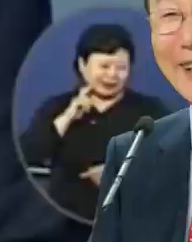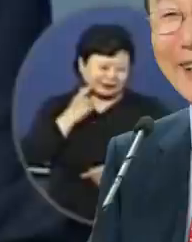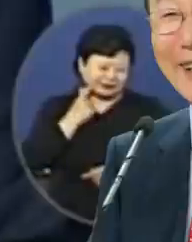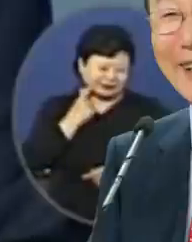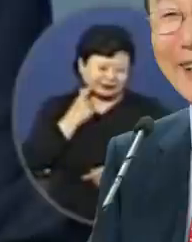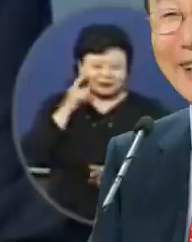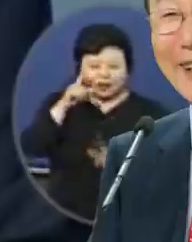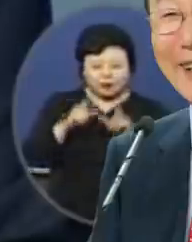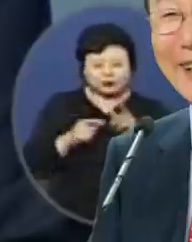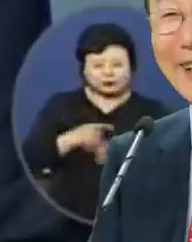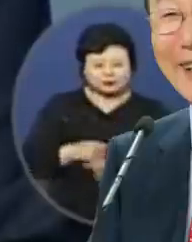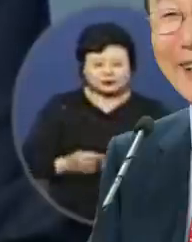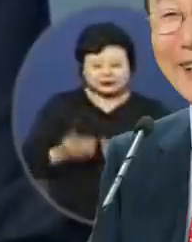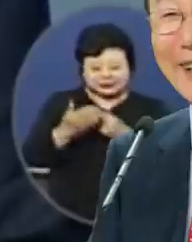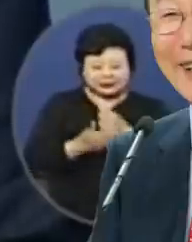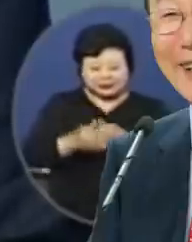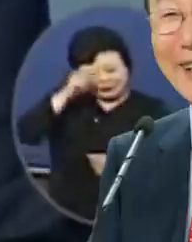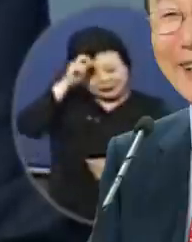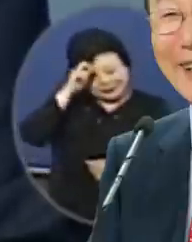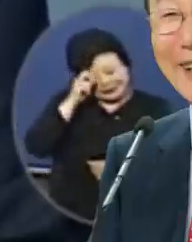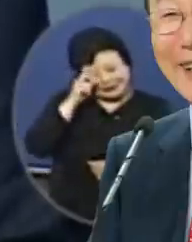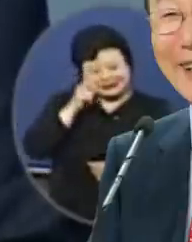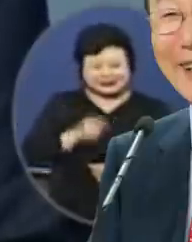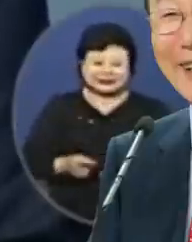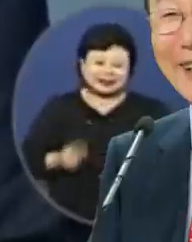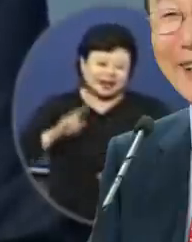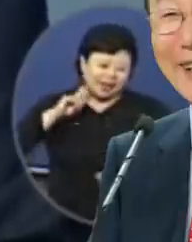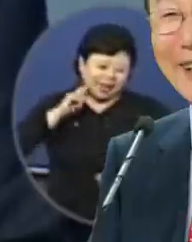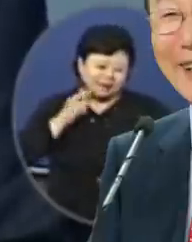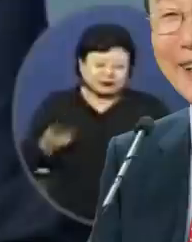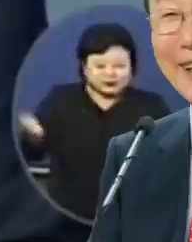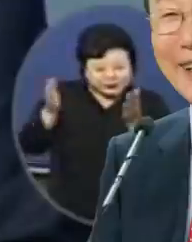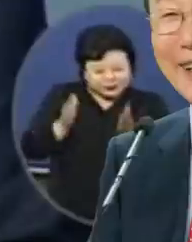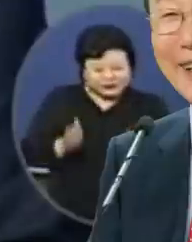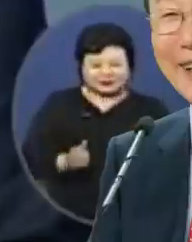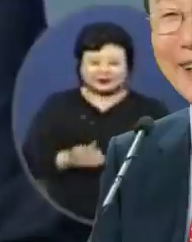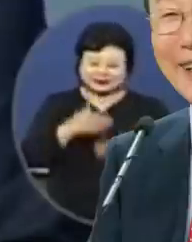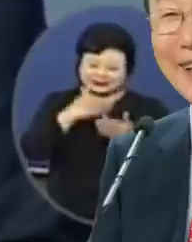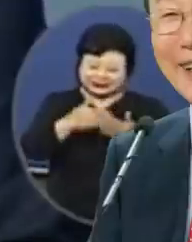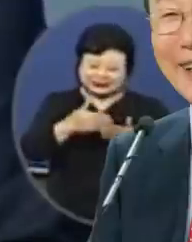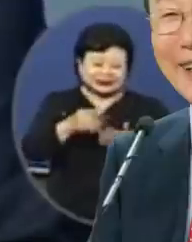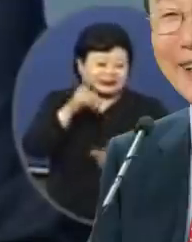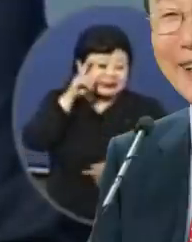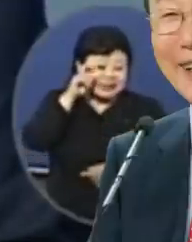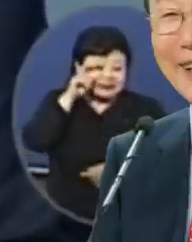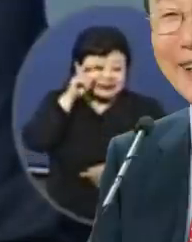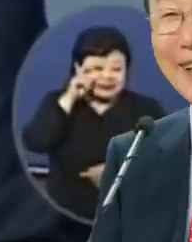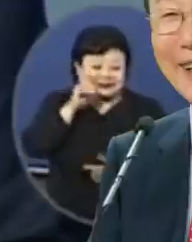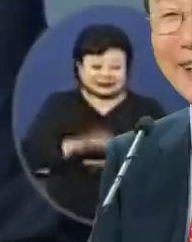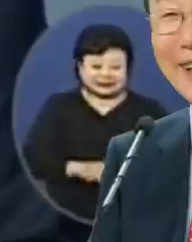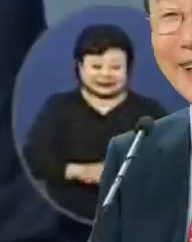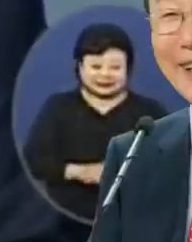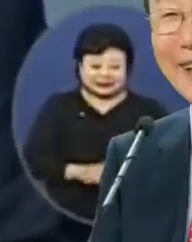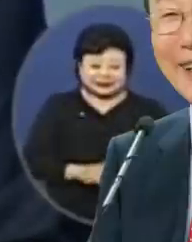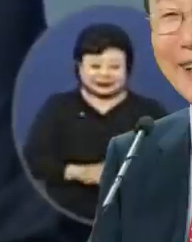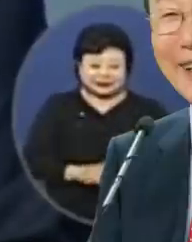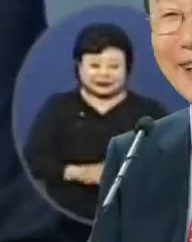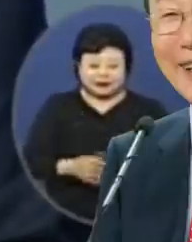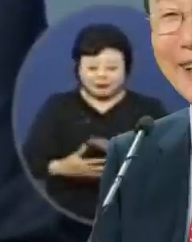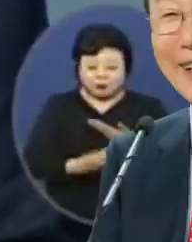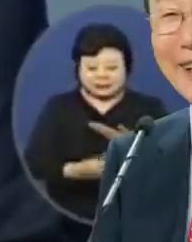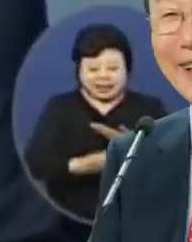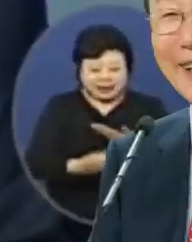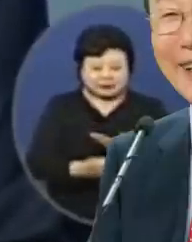모습, 모자를 쓰고 아주 멋진 모습을 포즈로 담은 사진을 많이 복사를